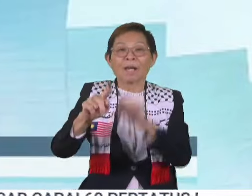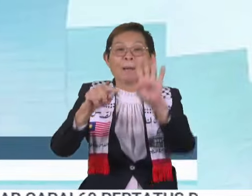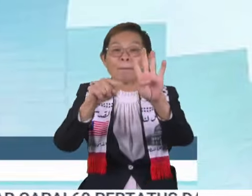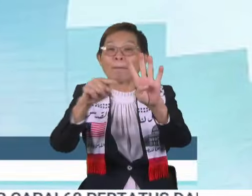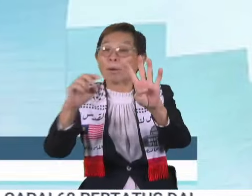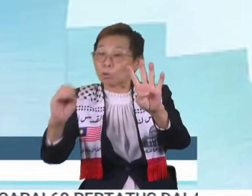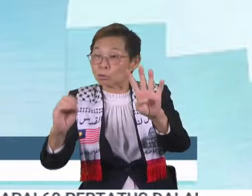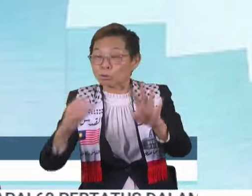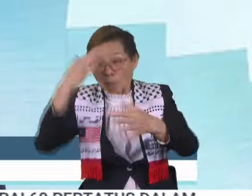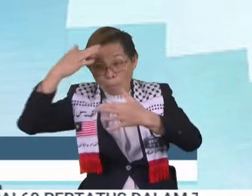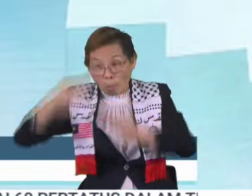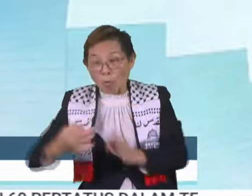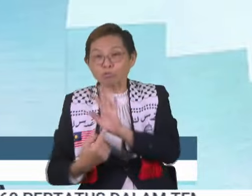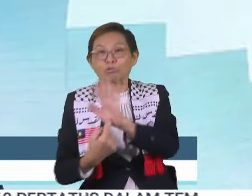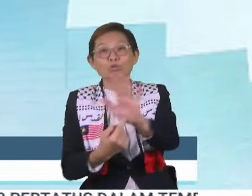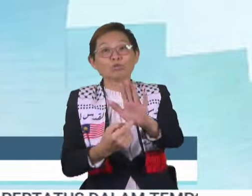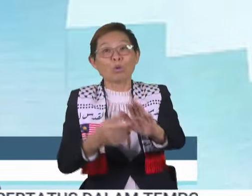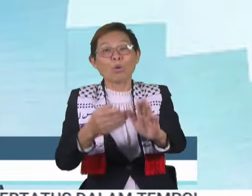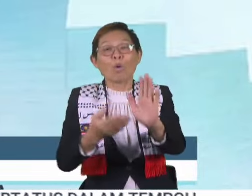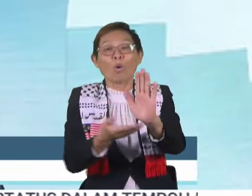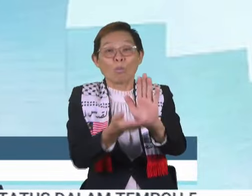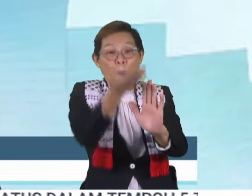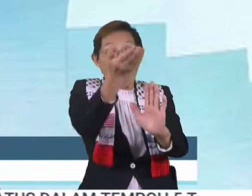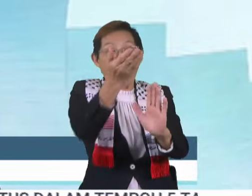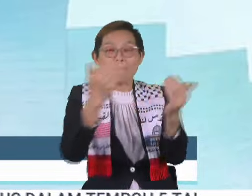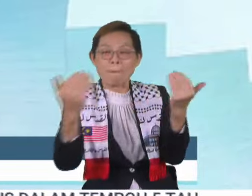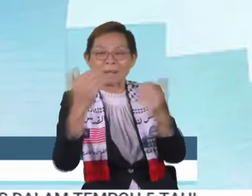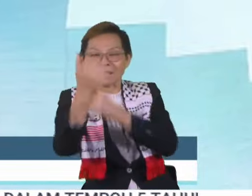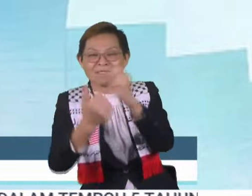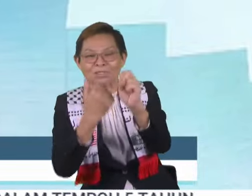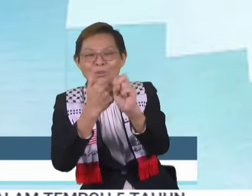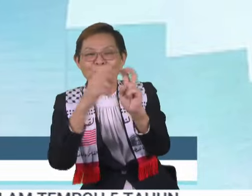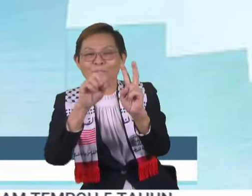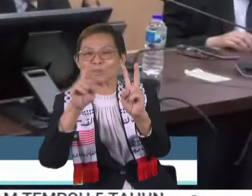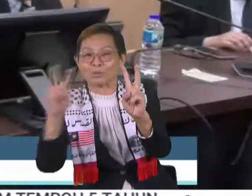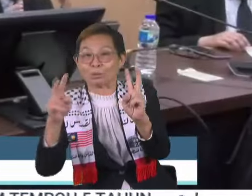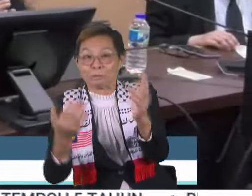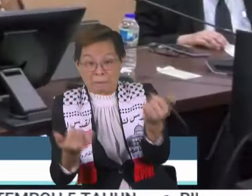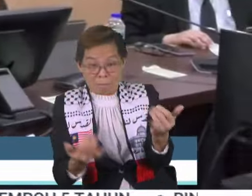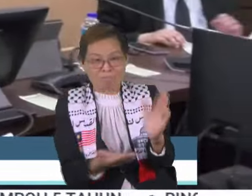4.0. Keputusan itu menunjukkan peningkatan berbanding tahun 2022.